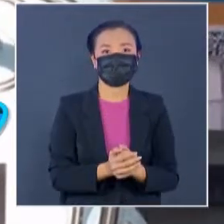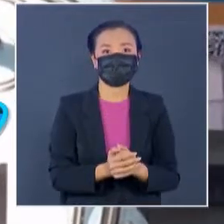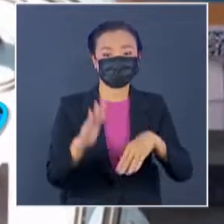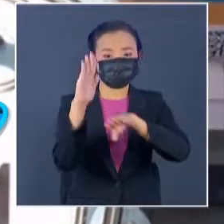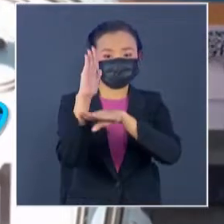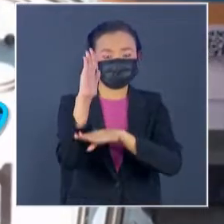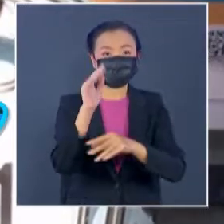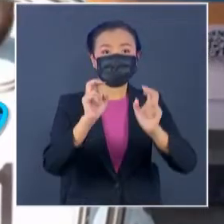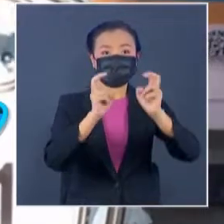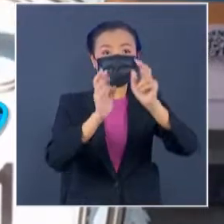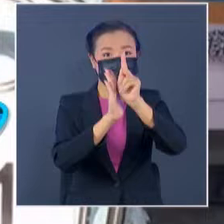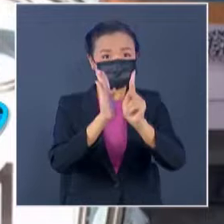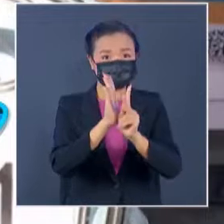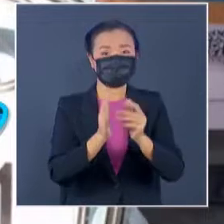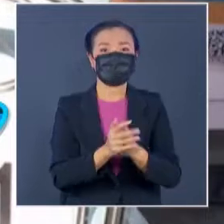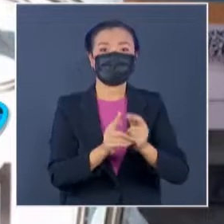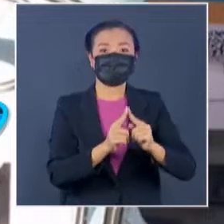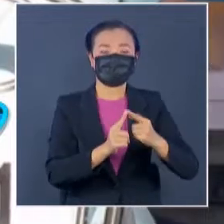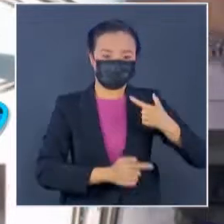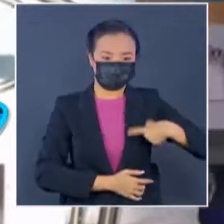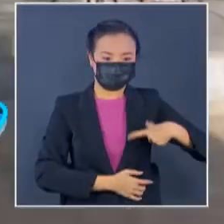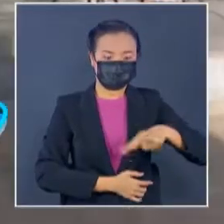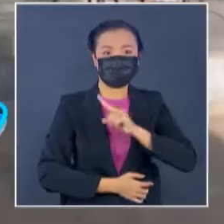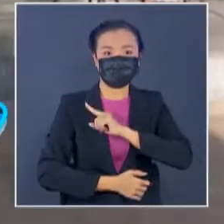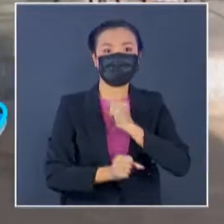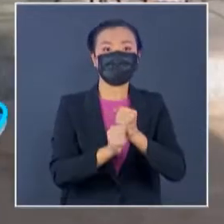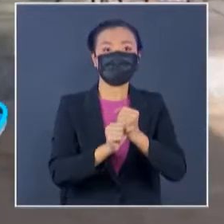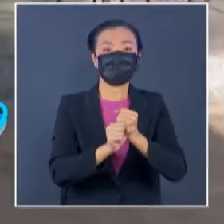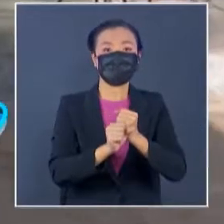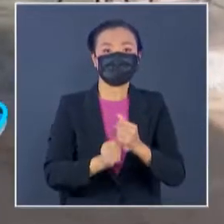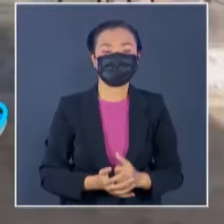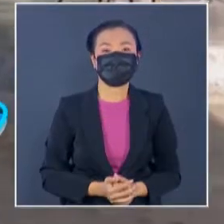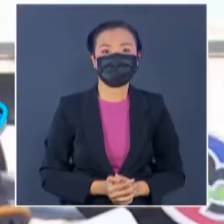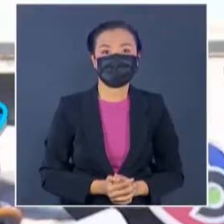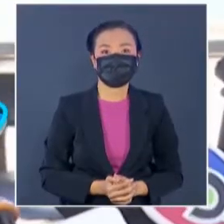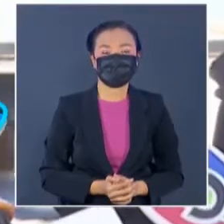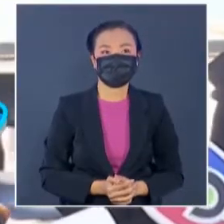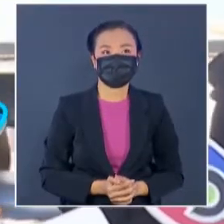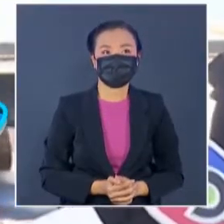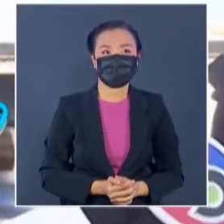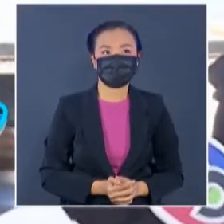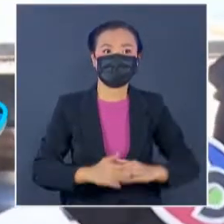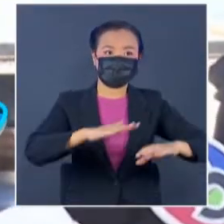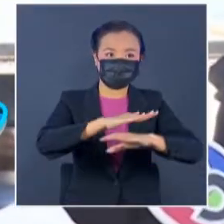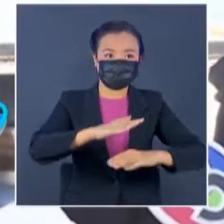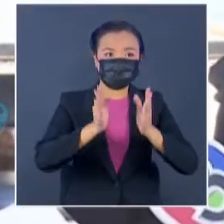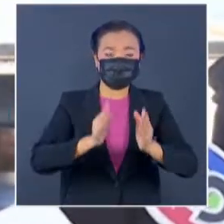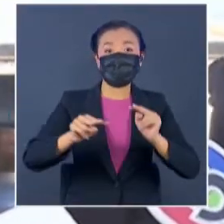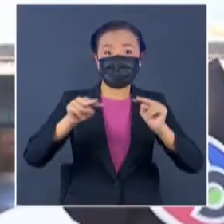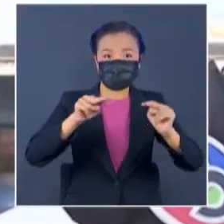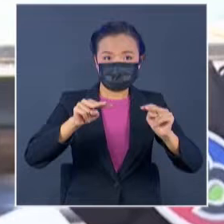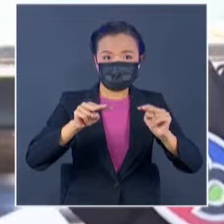ำเนินคดีในชั้นศาลครับทางอัยการรับทำคดีไปตามกฎหมาย ตัวพยานหลักฐาน